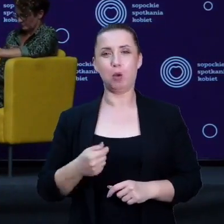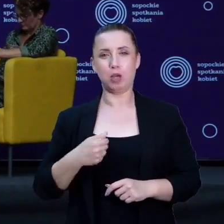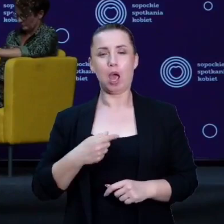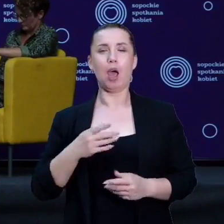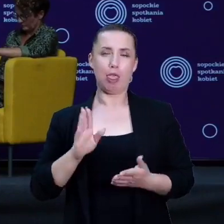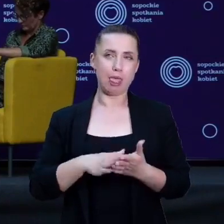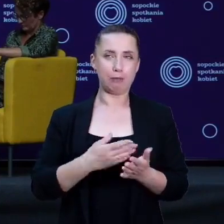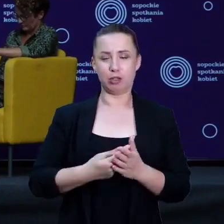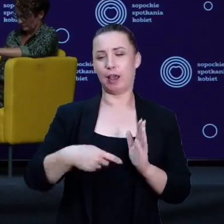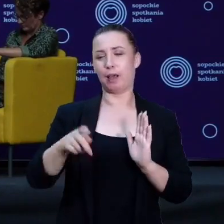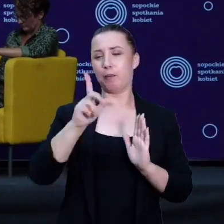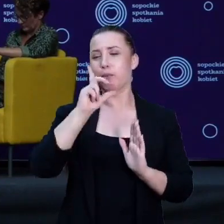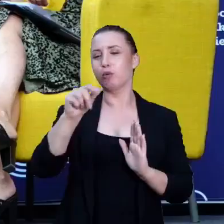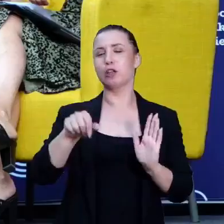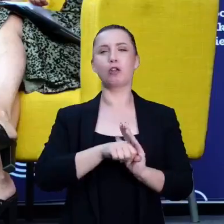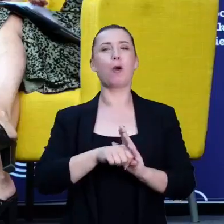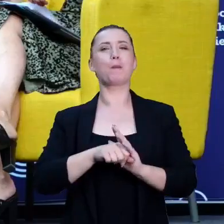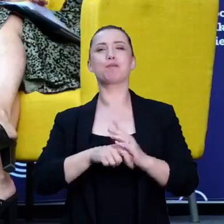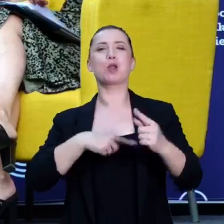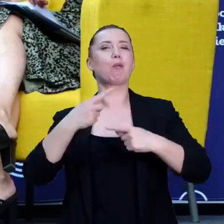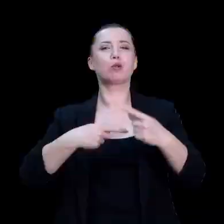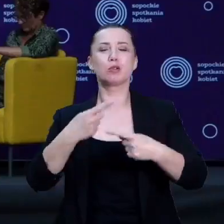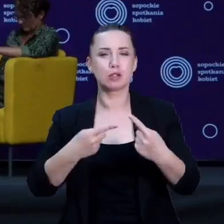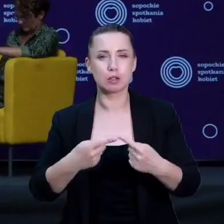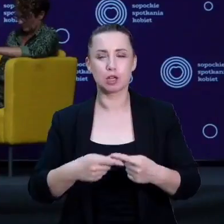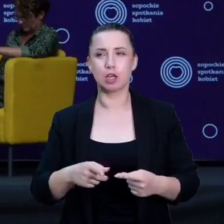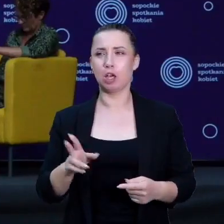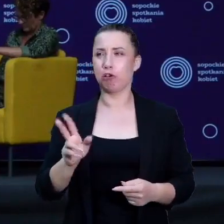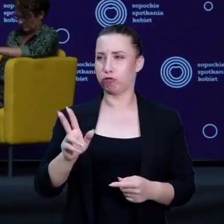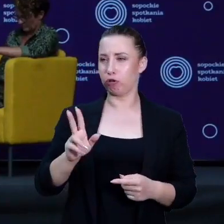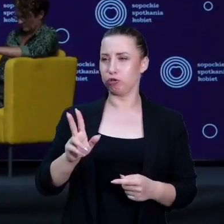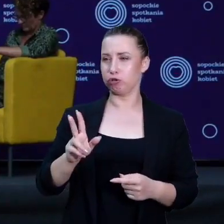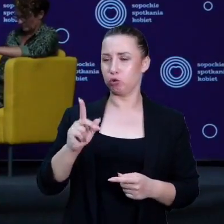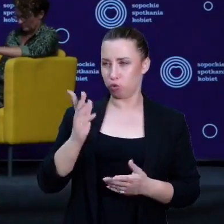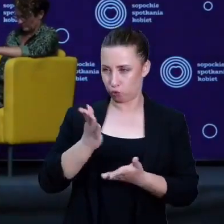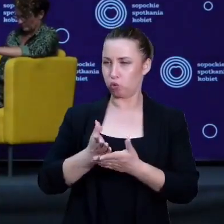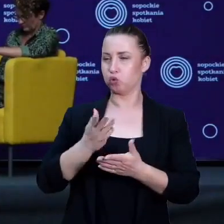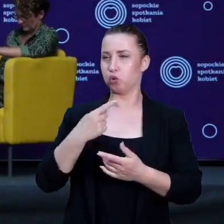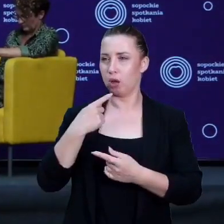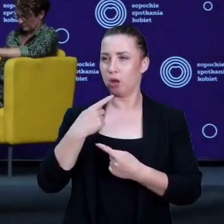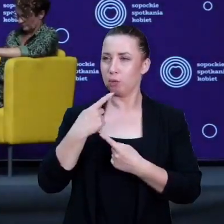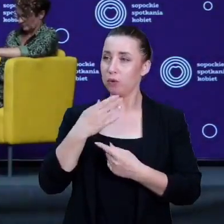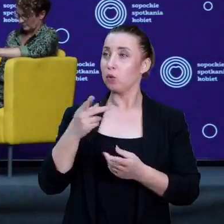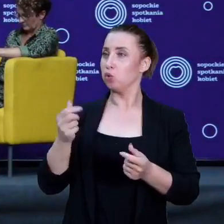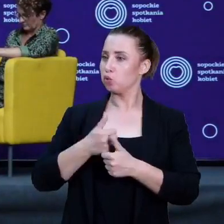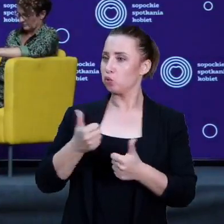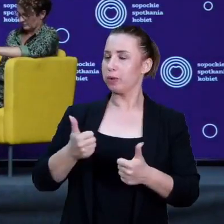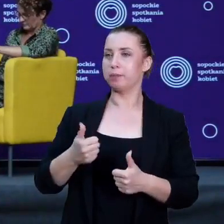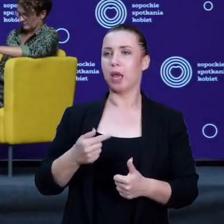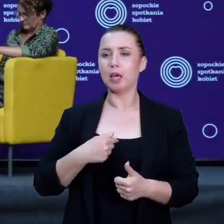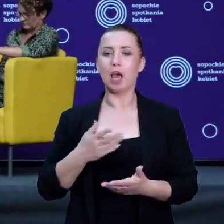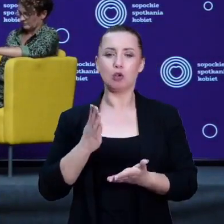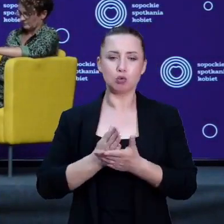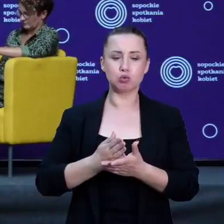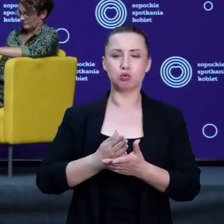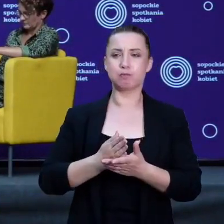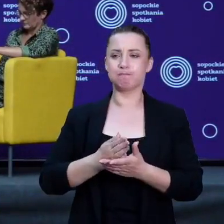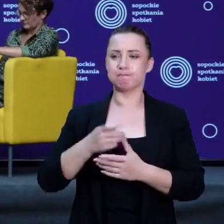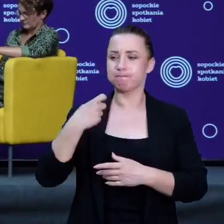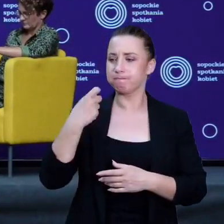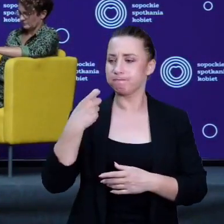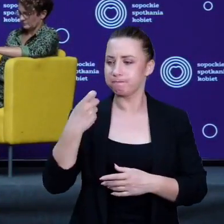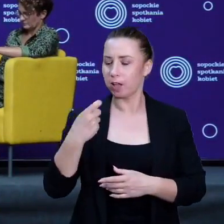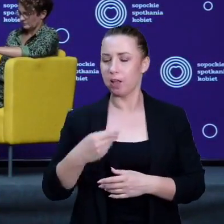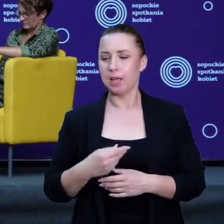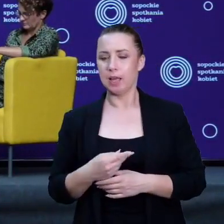jakiegoś producenta, który się zachwycił projektem filmu, to otwieram drzwi, wchodzę i mówię, wie pan co, ale uważam, że